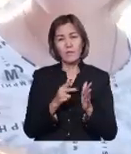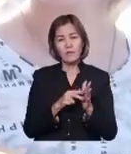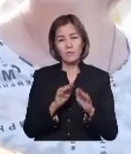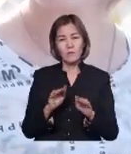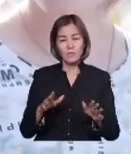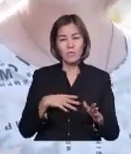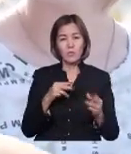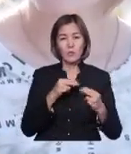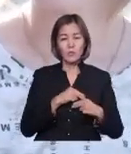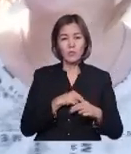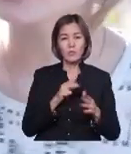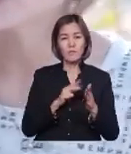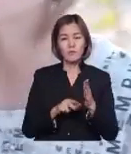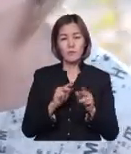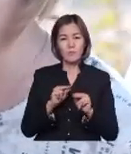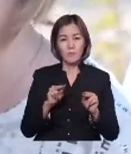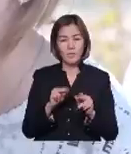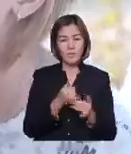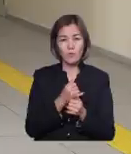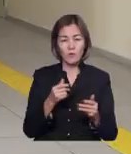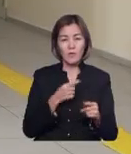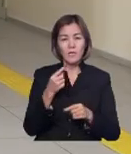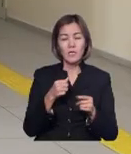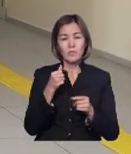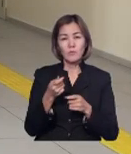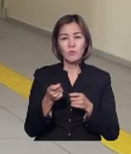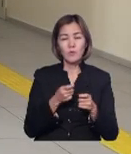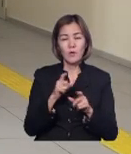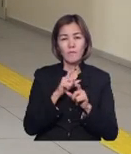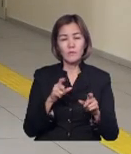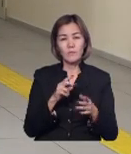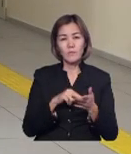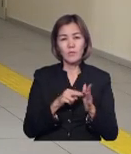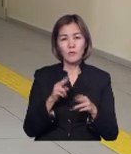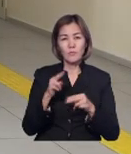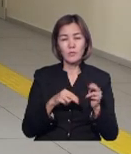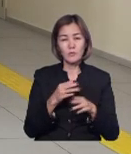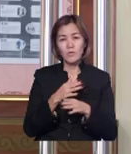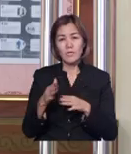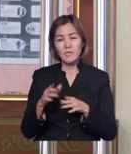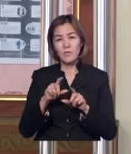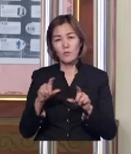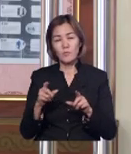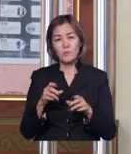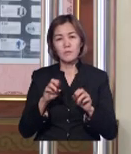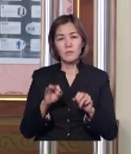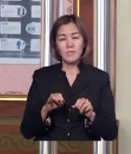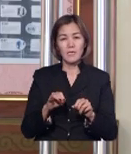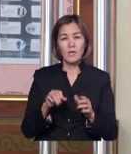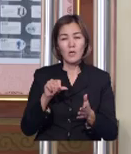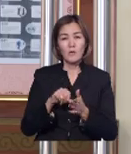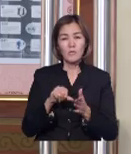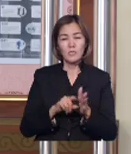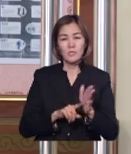детей трудятся около 80 педагогов в следующем году руководство школы планирует построить отдельный корпус специально для учащихся